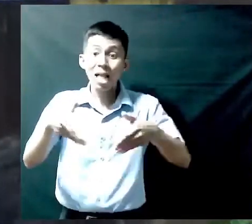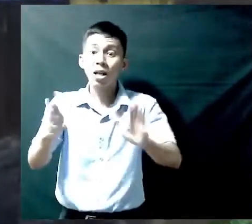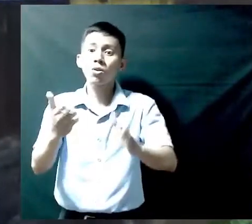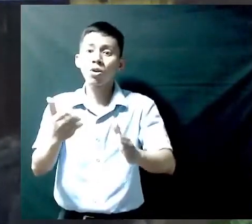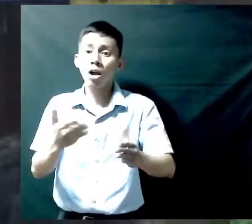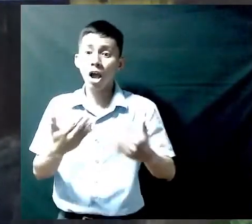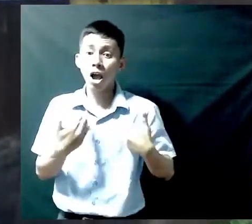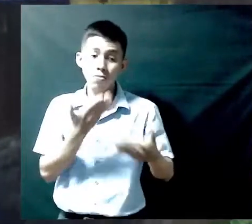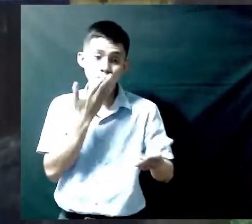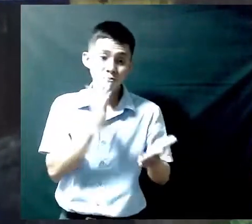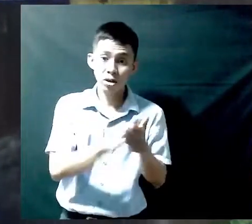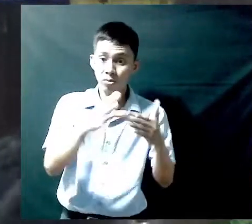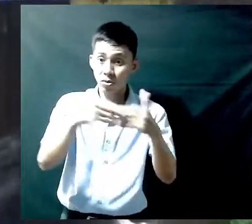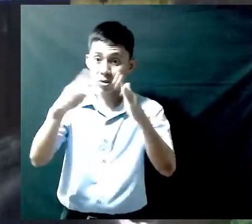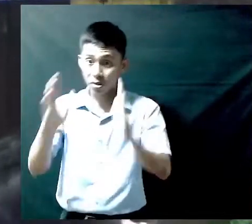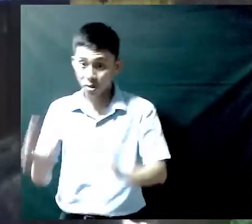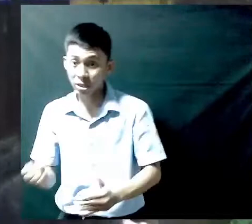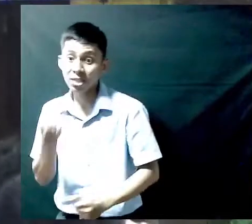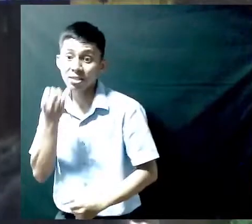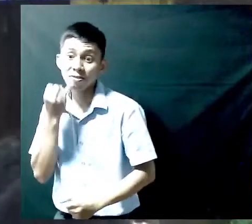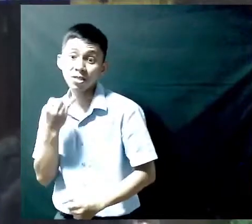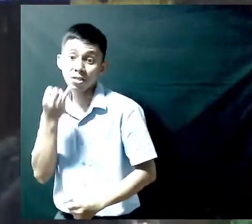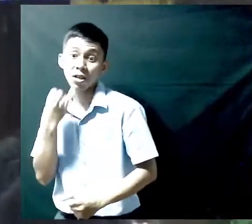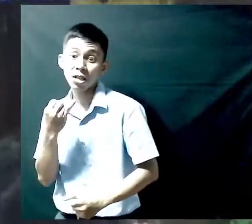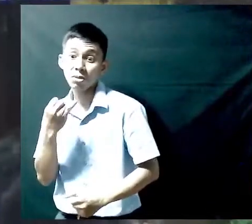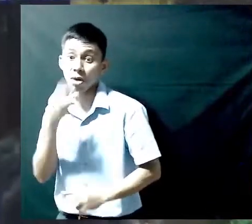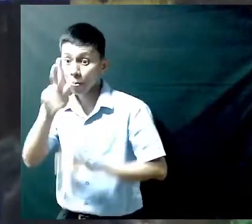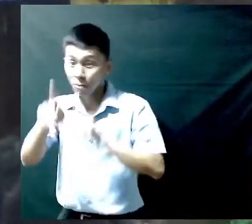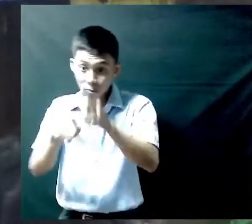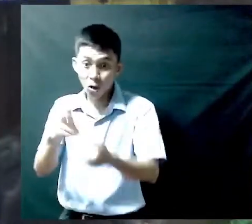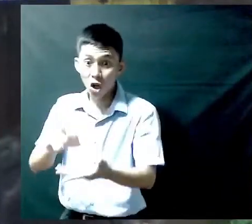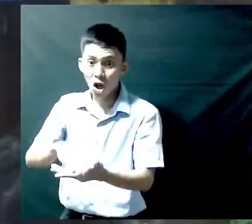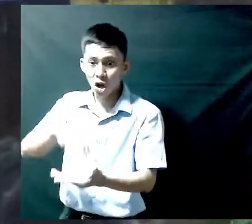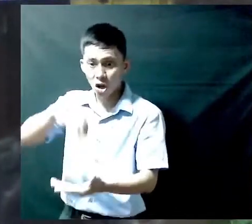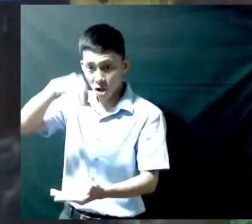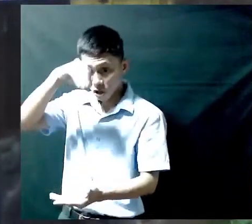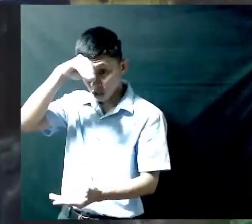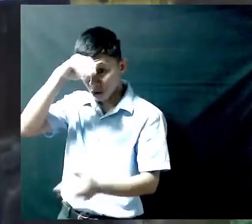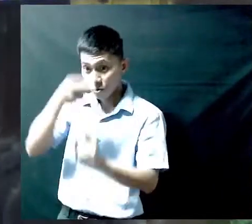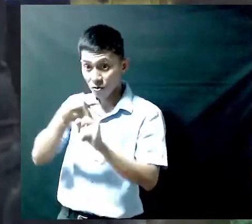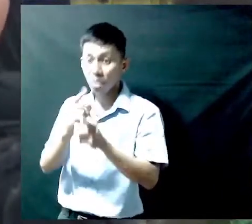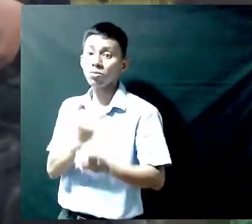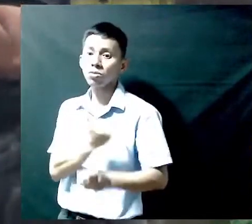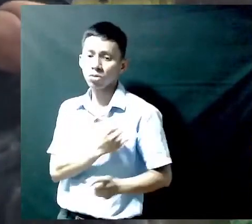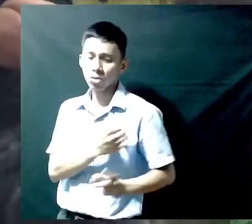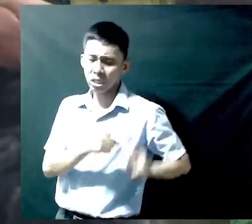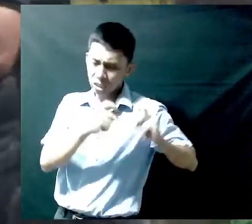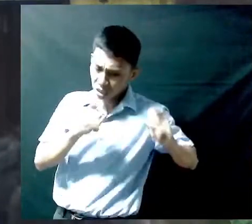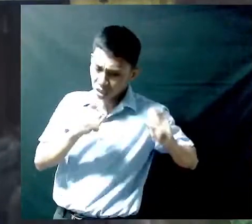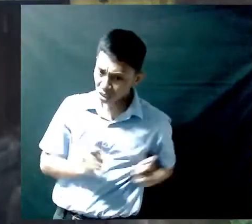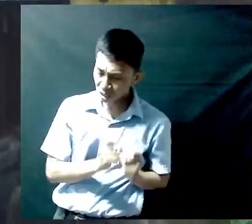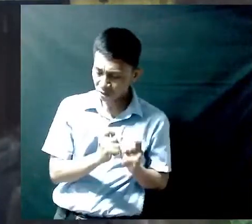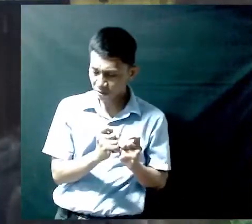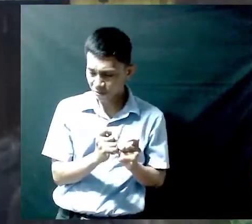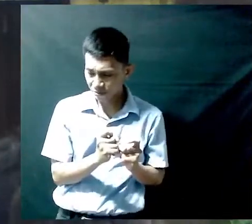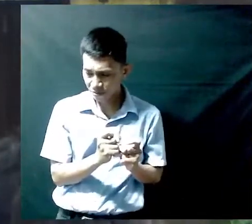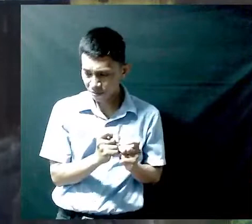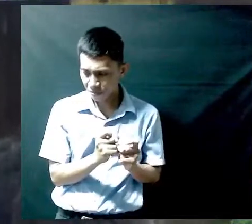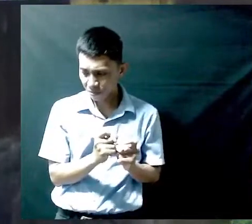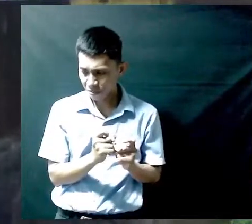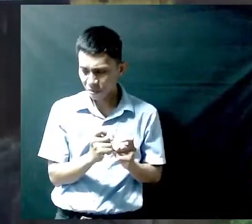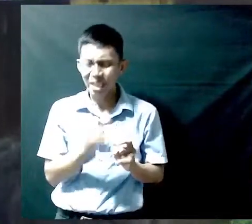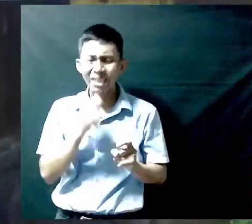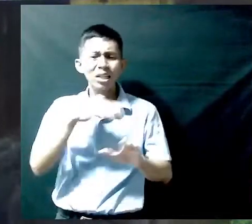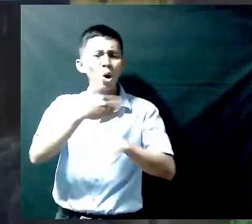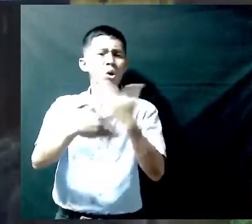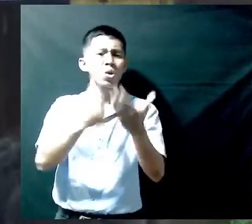for Israel to learn. Nakuha niyo po, no? So lahat ng bagay, hindi lahat ng naghari sa Israel ay matuwid.